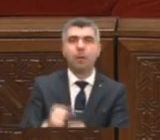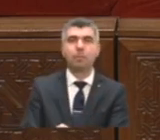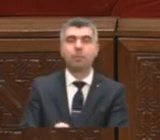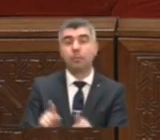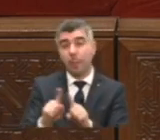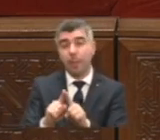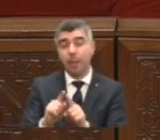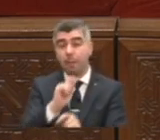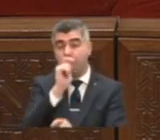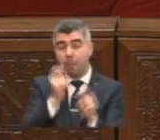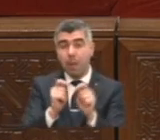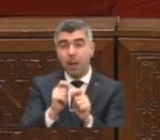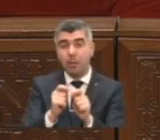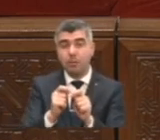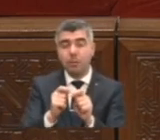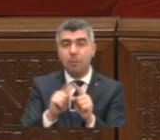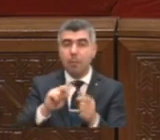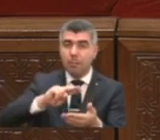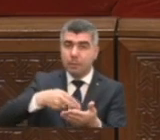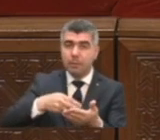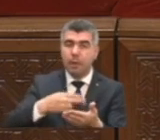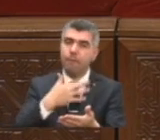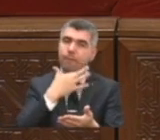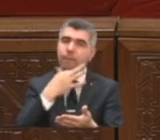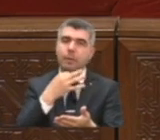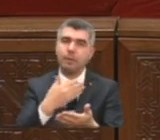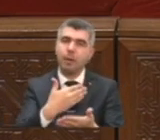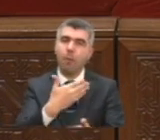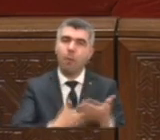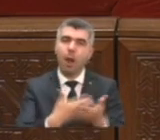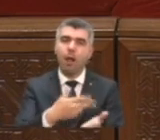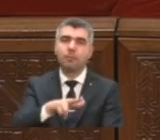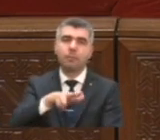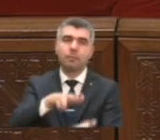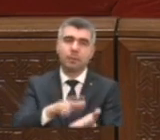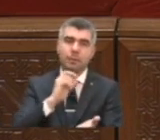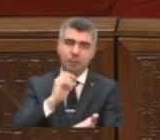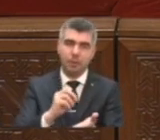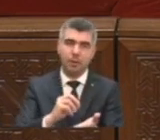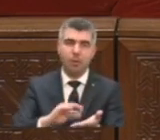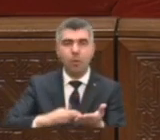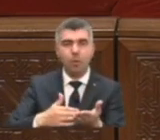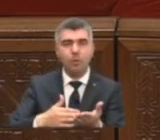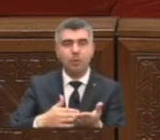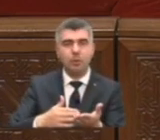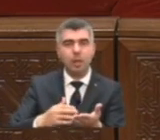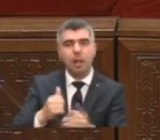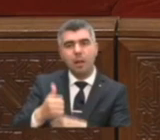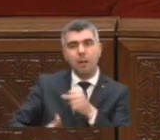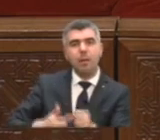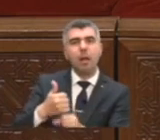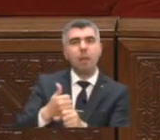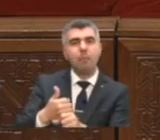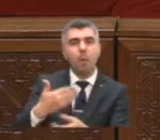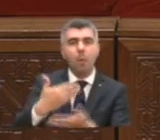دازوا هاد التصاميم التهيئة تتسهل عليهم العملية تاع الترخيص، لأن كل شيء ولا مرهوب في هاد السنوات الأخيرة في غياب